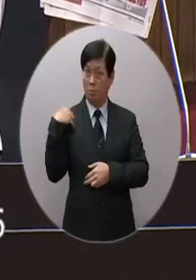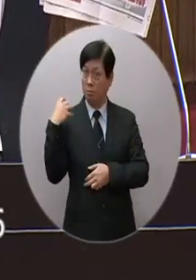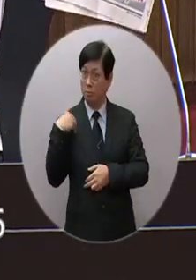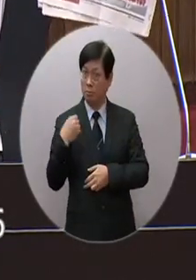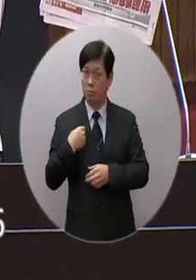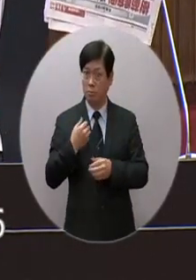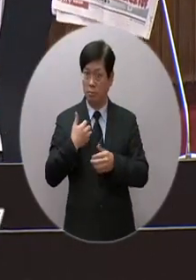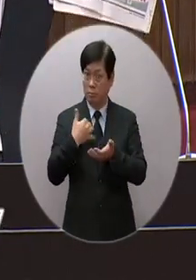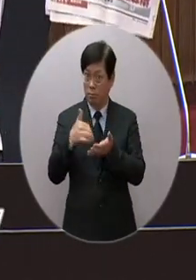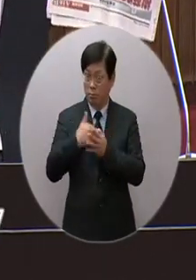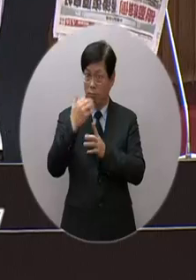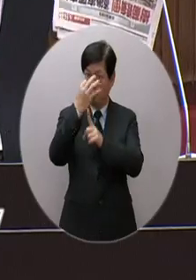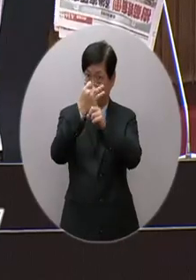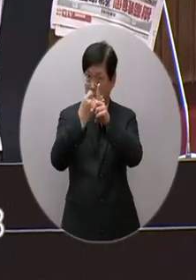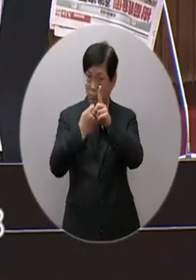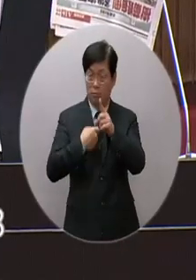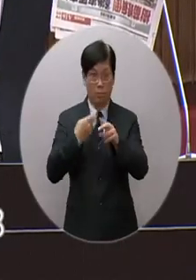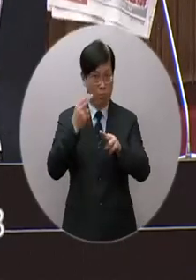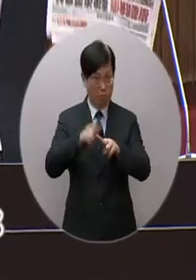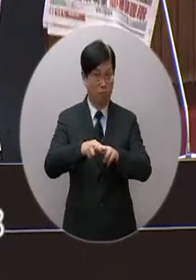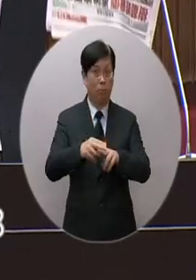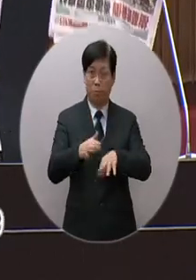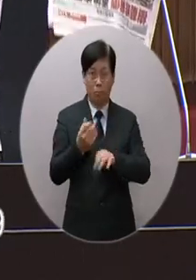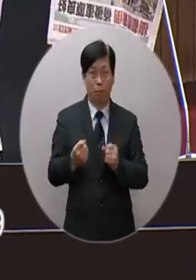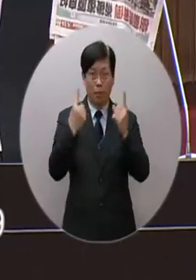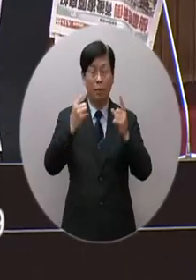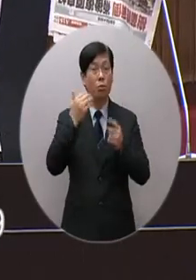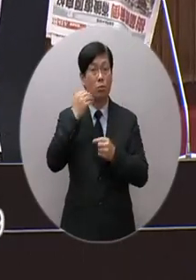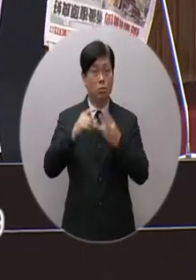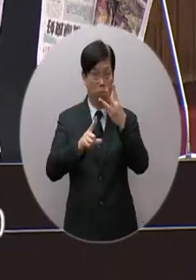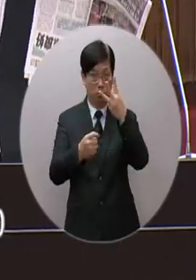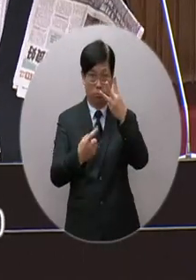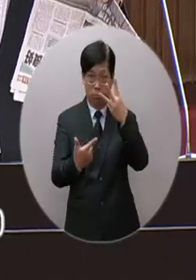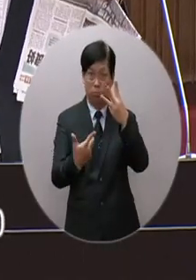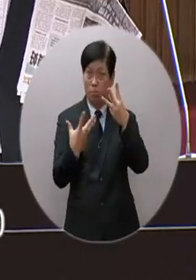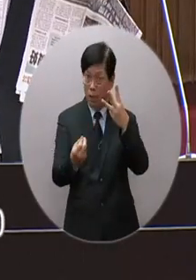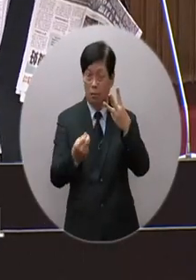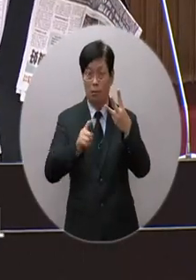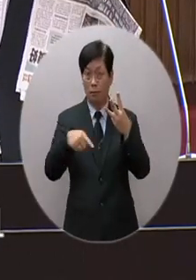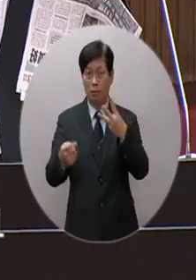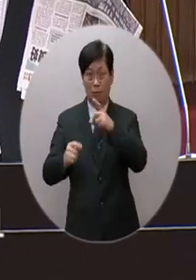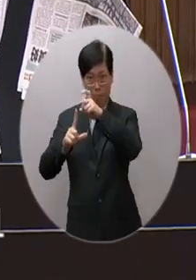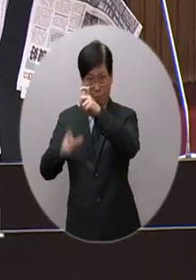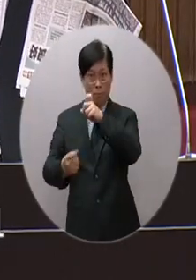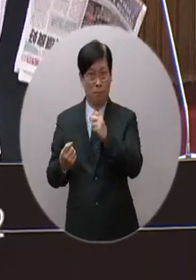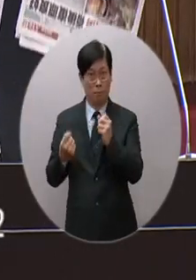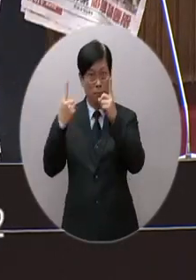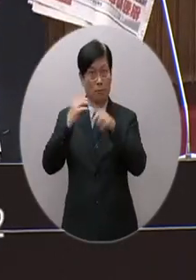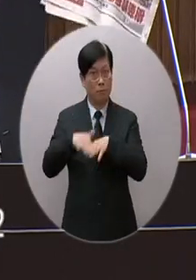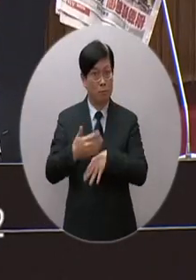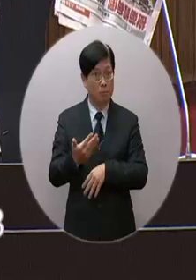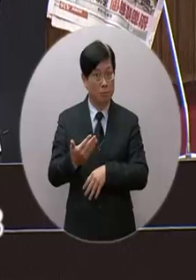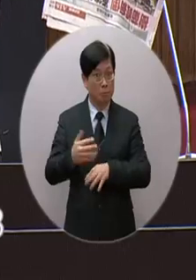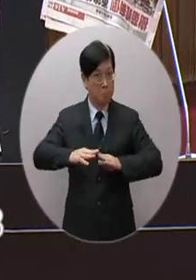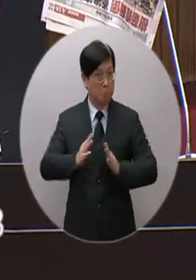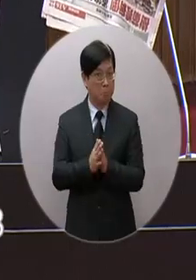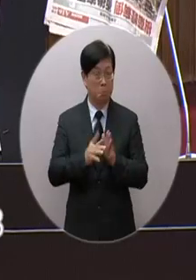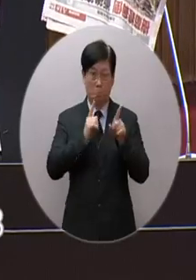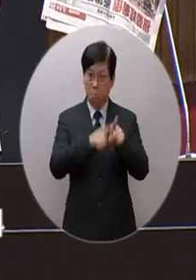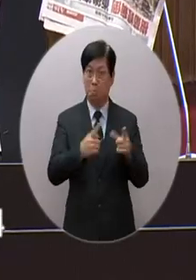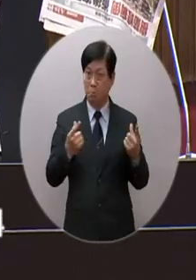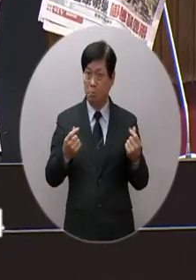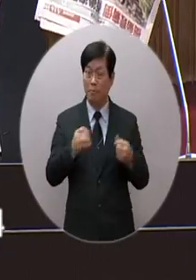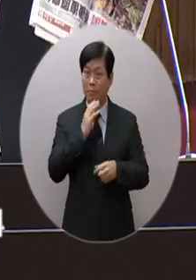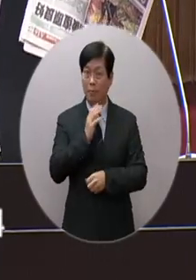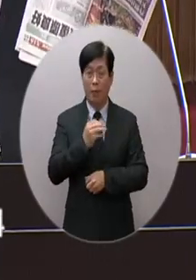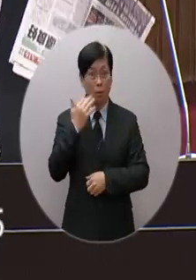照这个集聚去做调整、去做动涨？那即便3月16日没有，那会不会来到10月份就马上要应验，就是